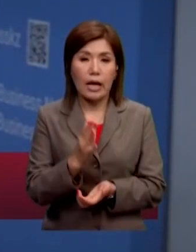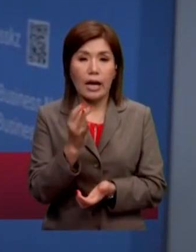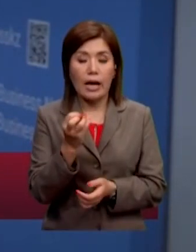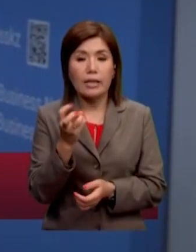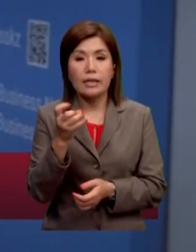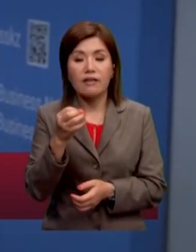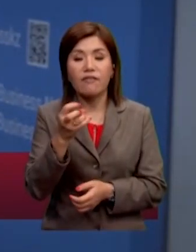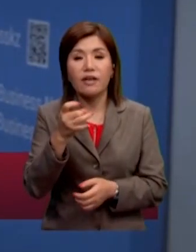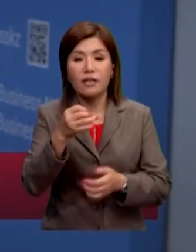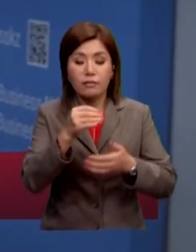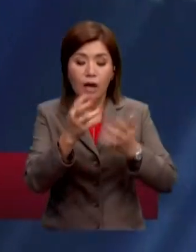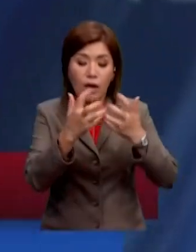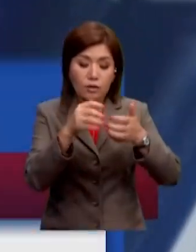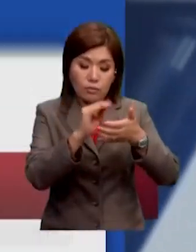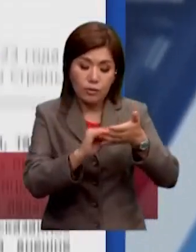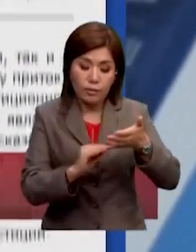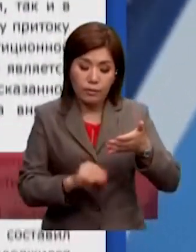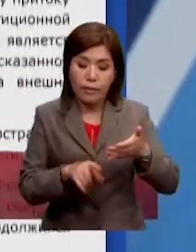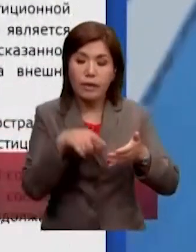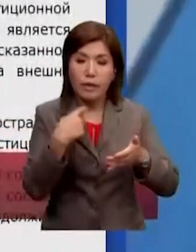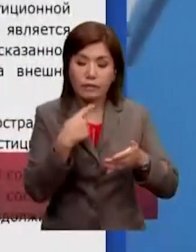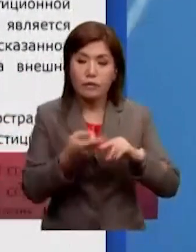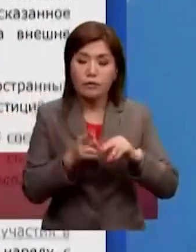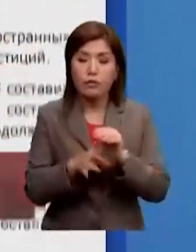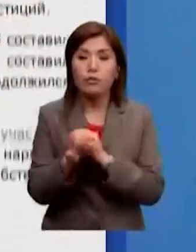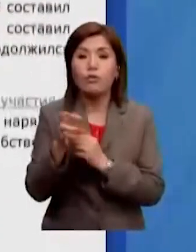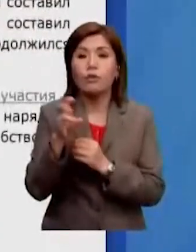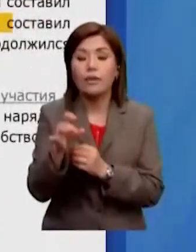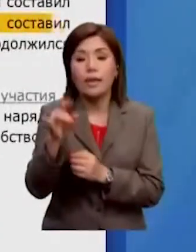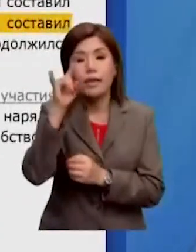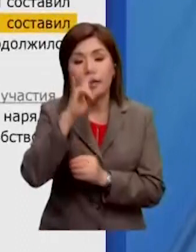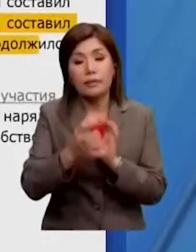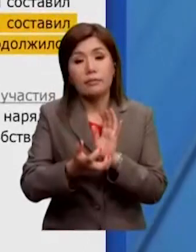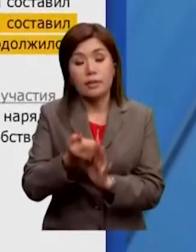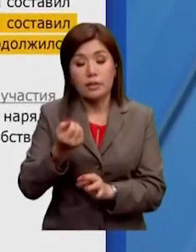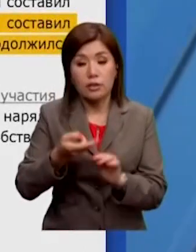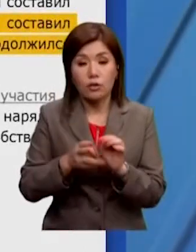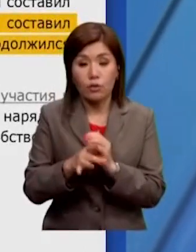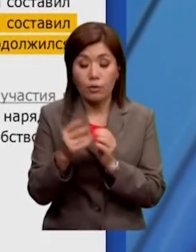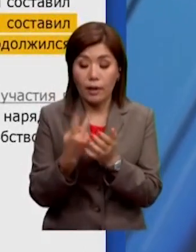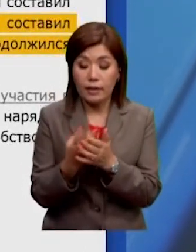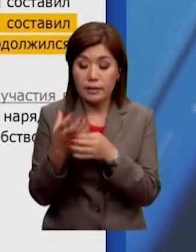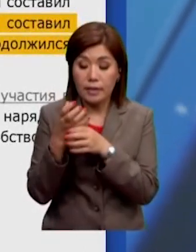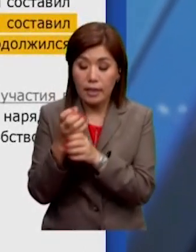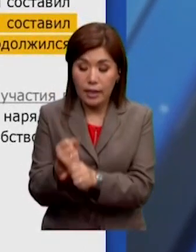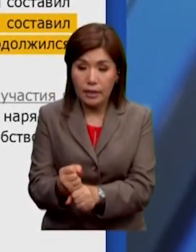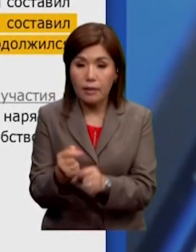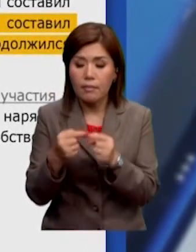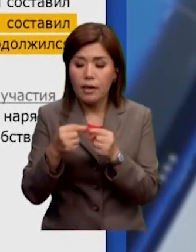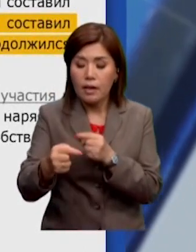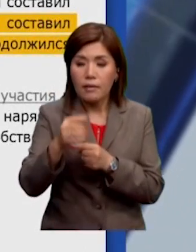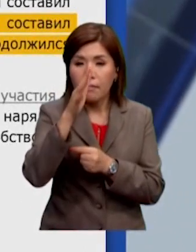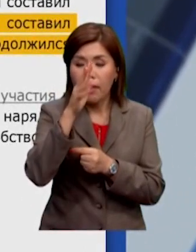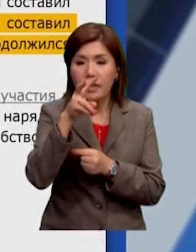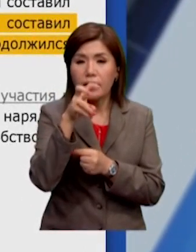Файнанс в своем отчете указали данные по оттоку средств иностранных инвесторов из Казахстана. Причем показатель сокращается на протяжении